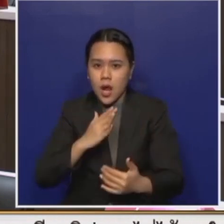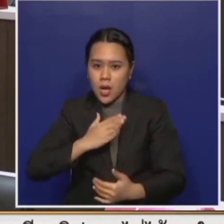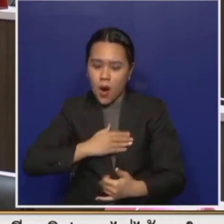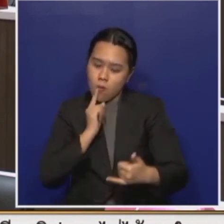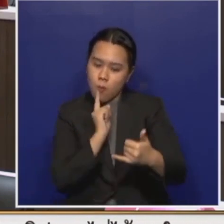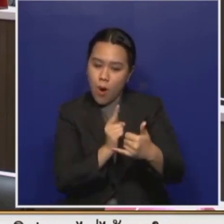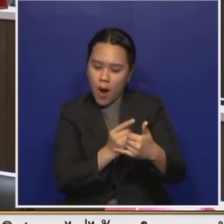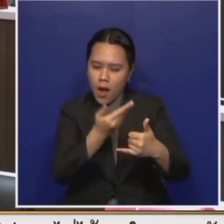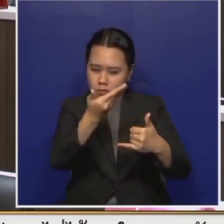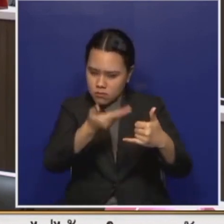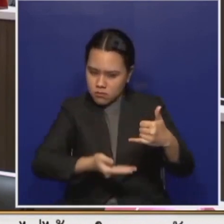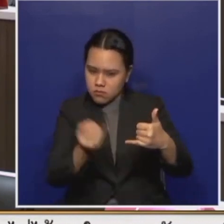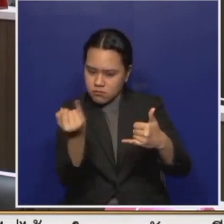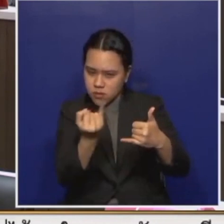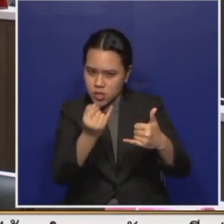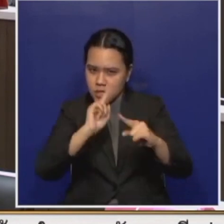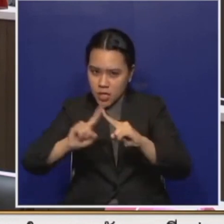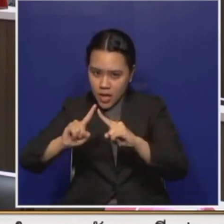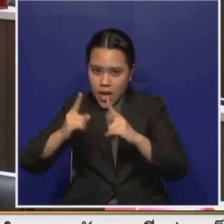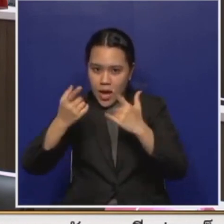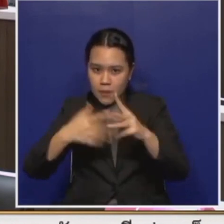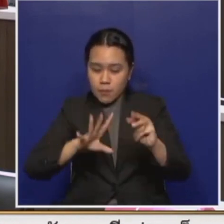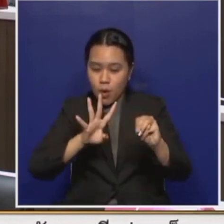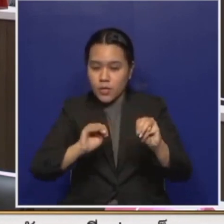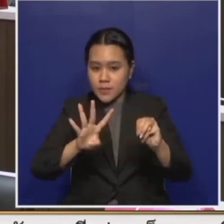เรื่องกับเปผลเพวงจากม.14 ซผมจะขยายความตอไป